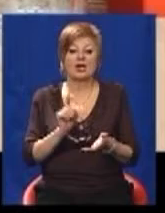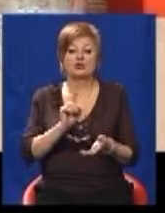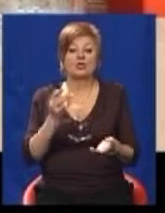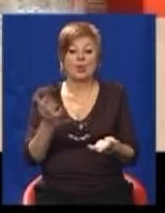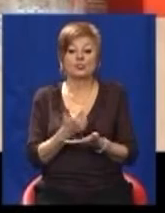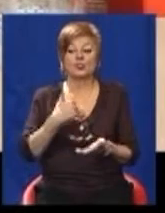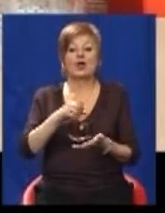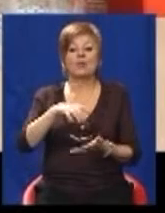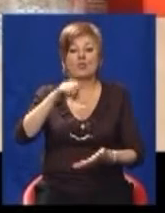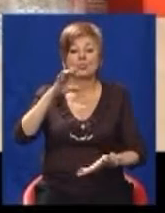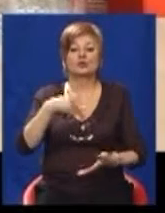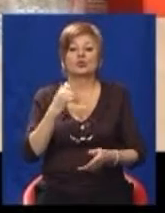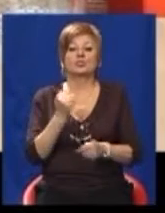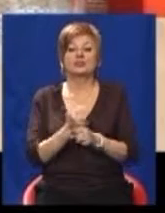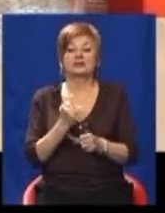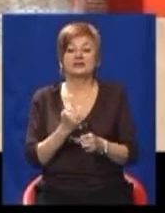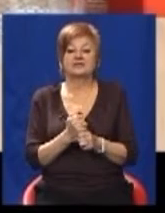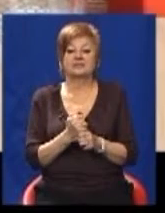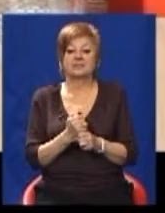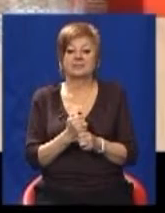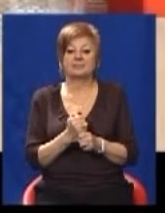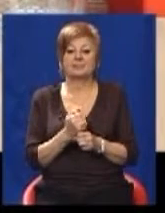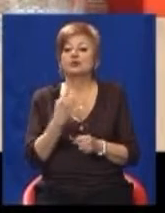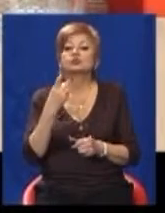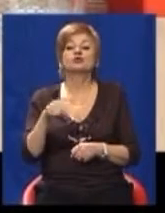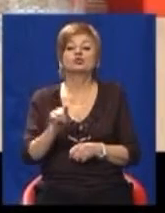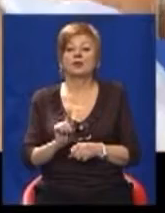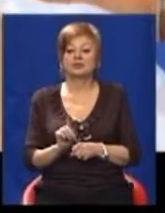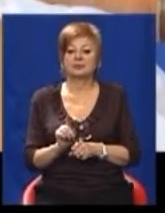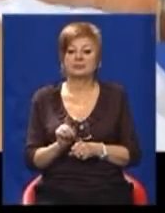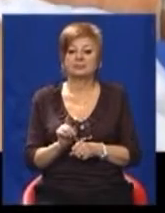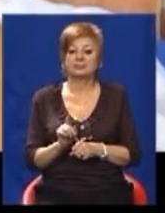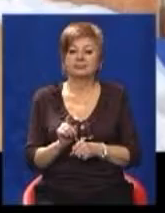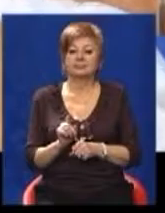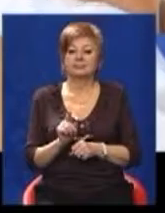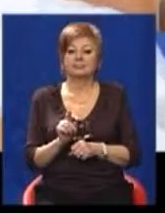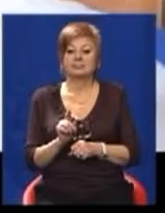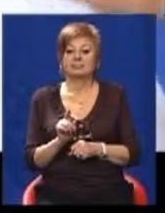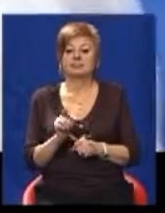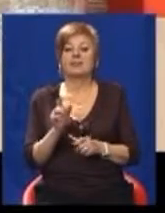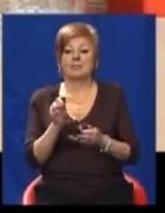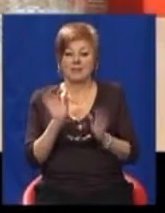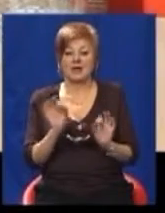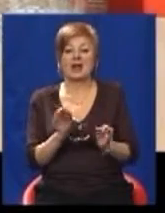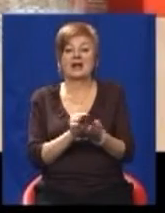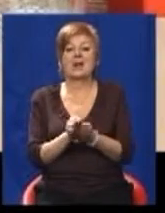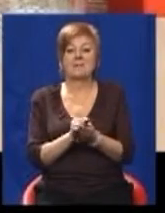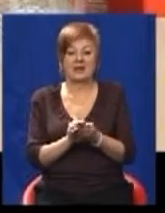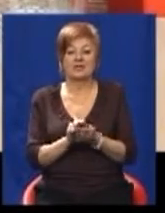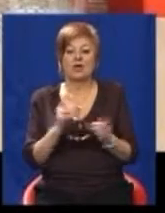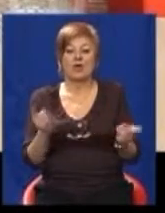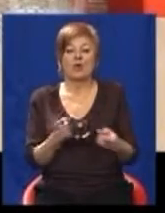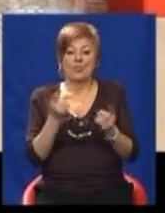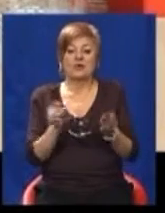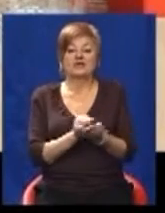бульбашки, ми туди додамо трошки... Як ви вважаєте, що це таке, що це може бути? Мило, точно.